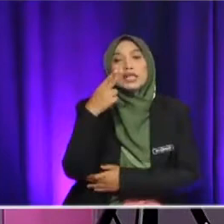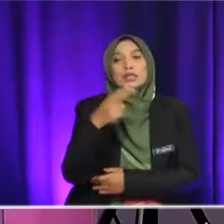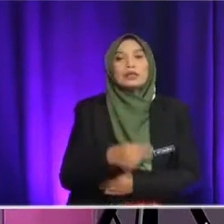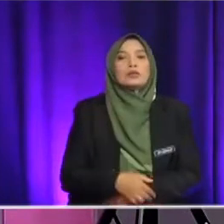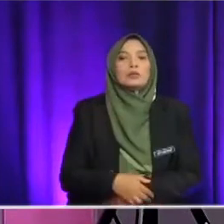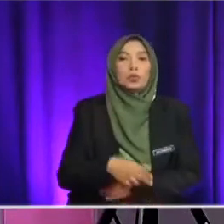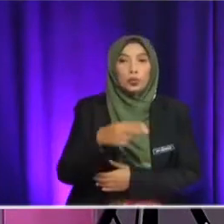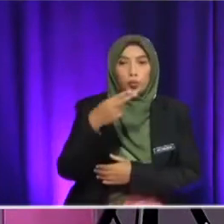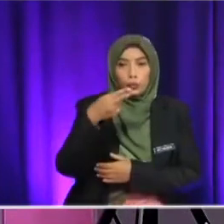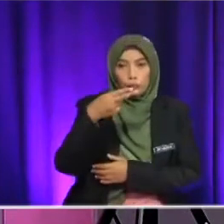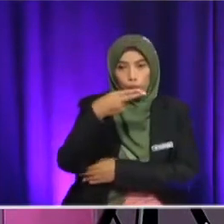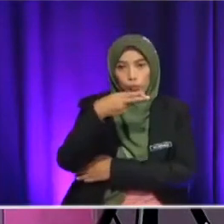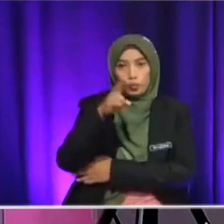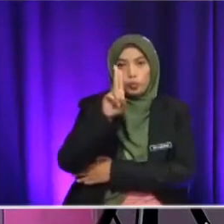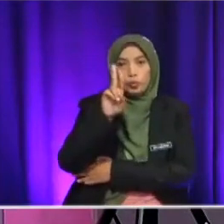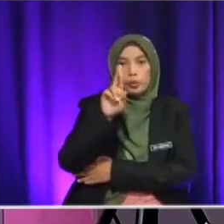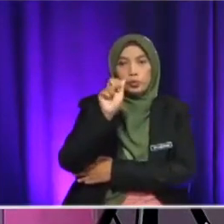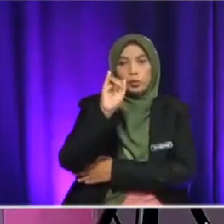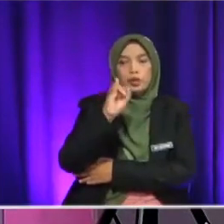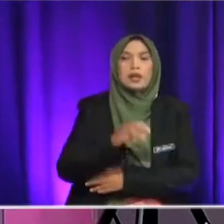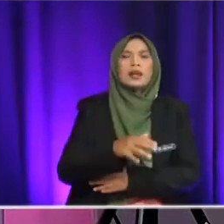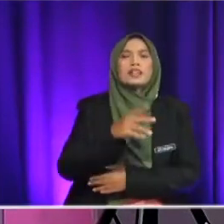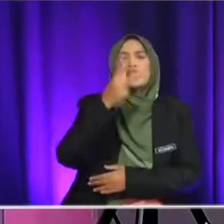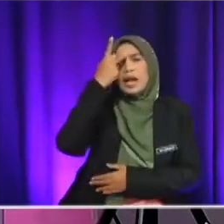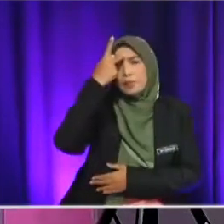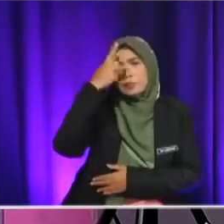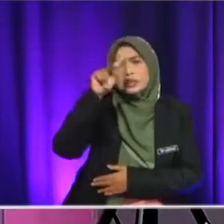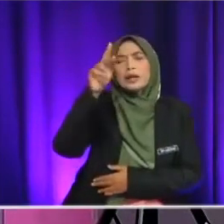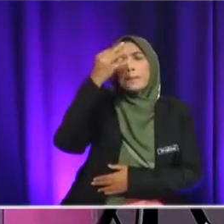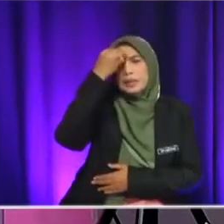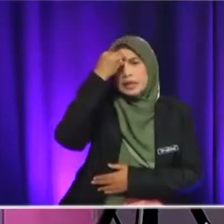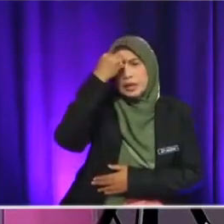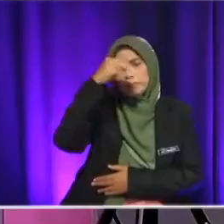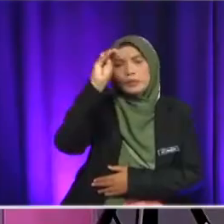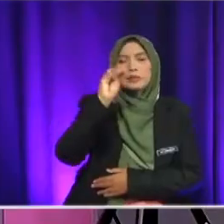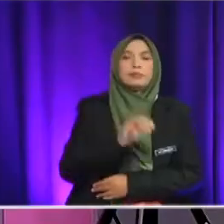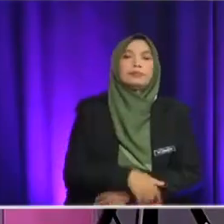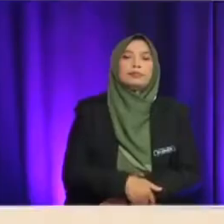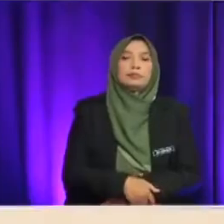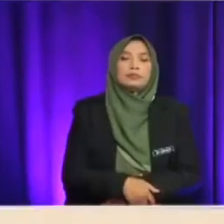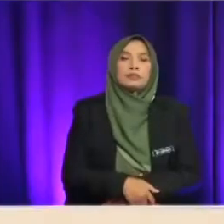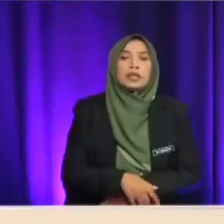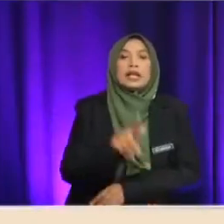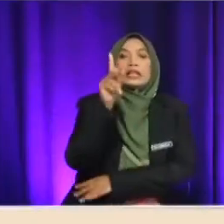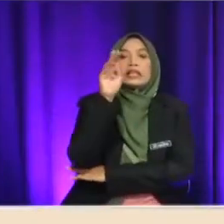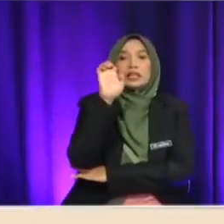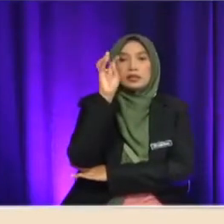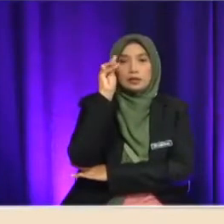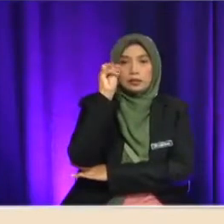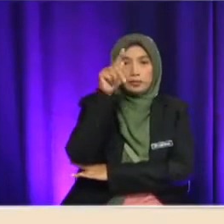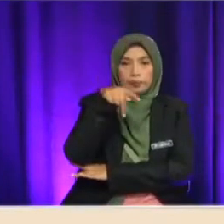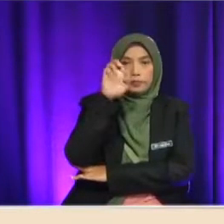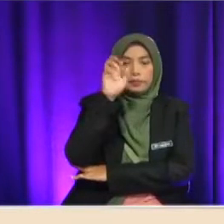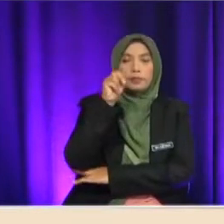hurai. Kenapa kempen nak diadakan? Mengapa kempen nak diadakan? Sebab kempen ini janganlah